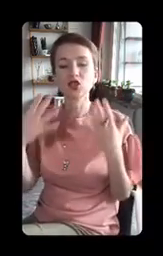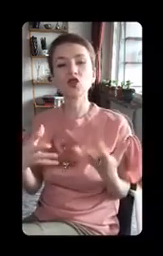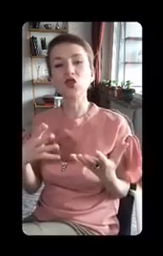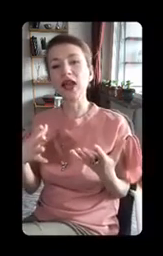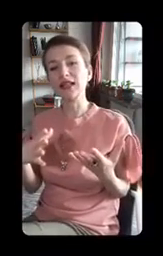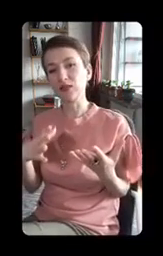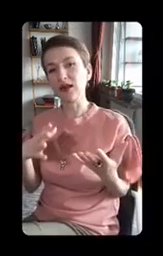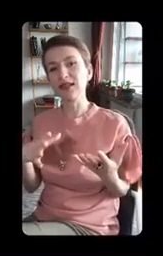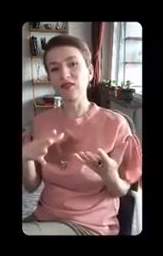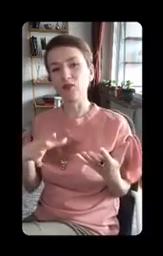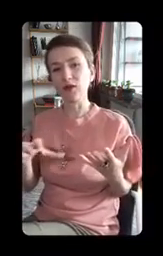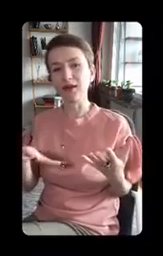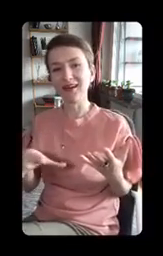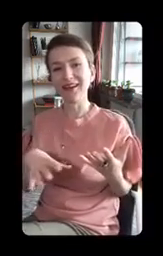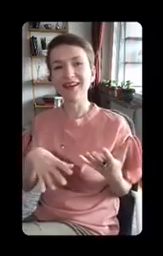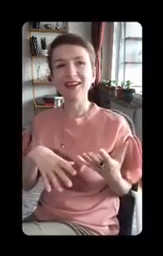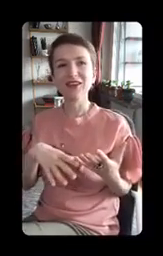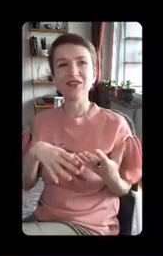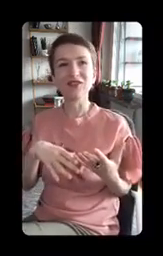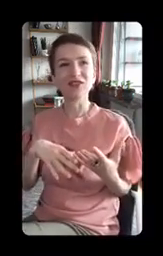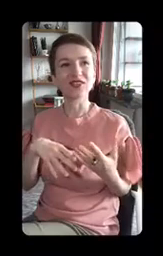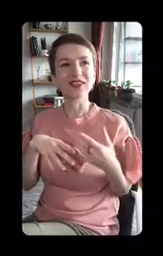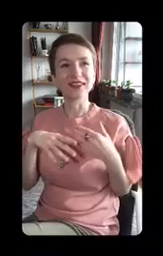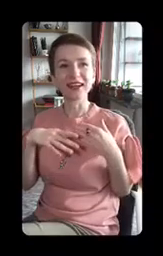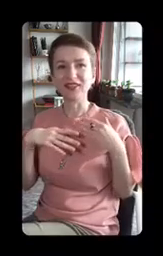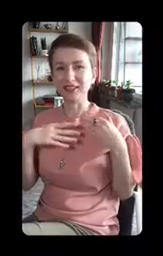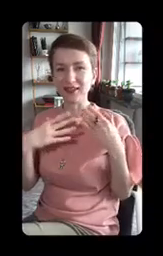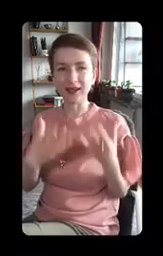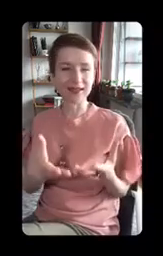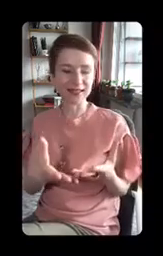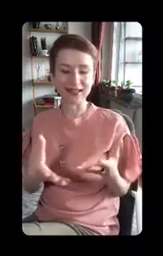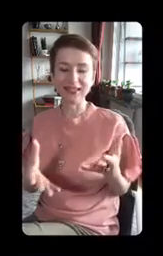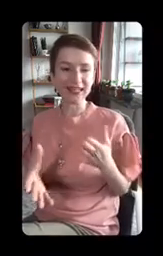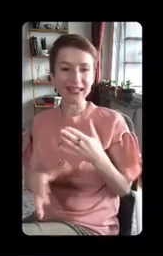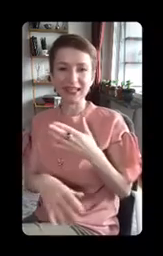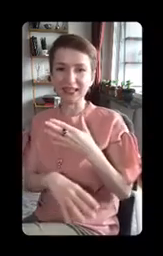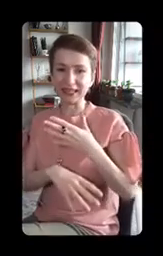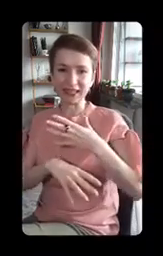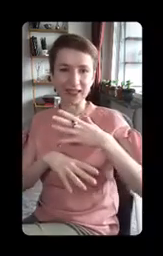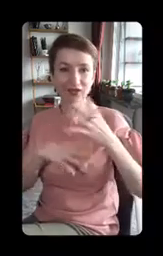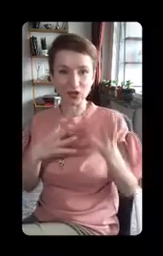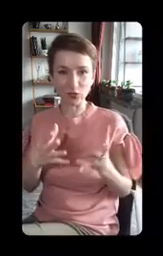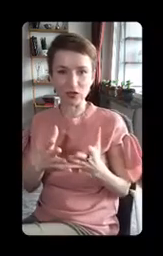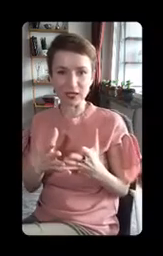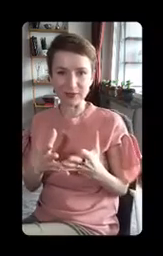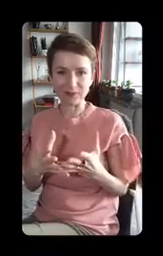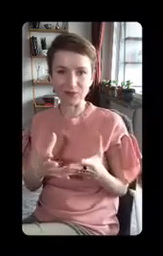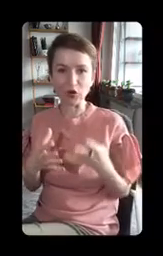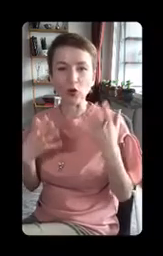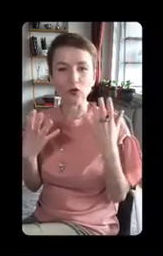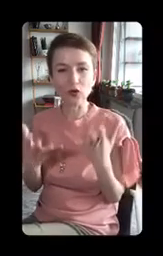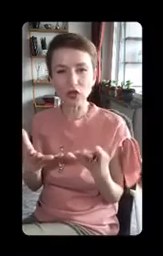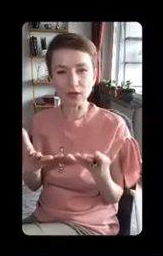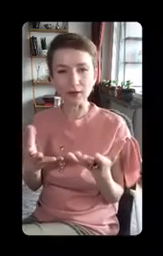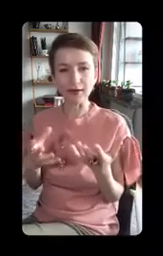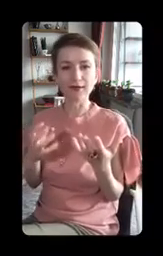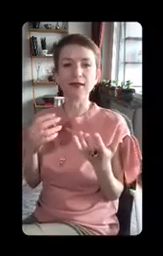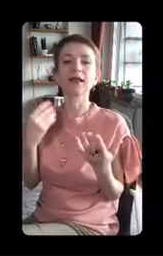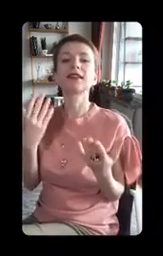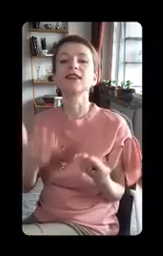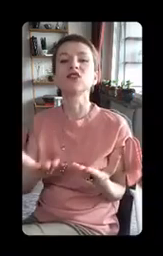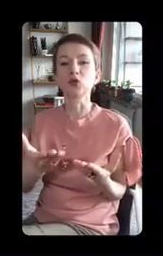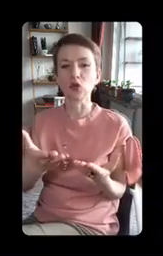я не скажу, что Эльза Бесков была в авангарде революции, но